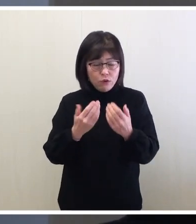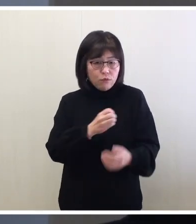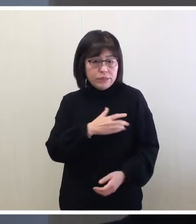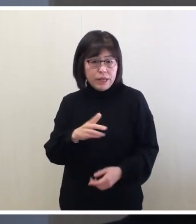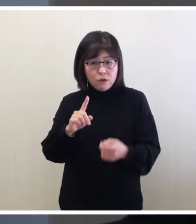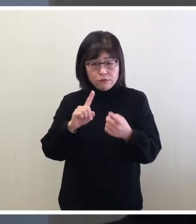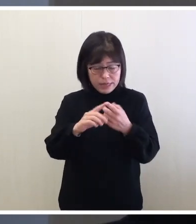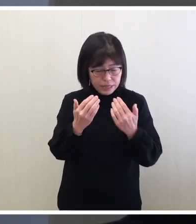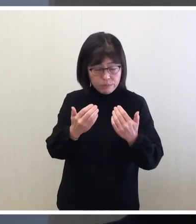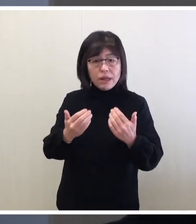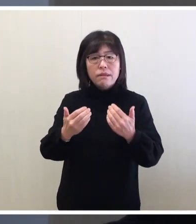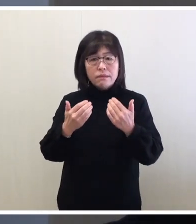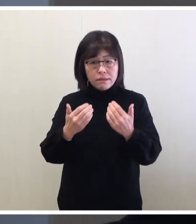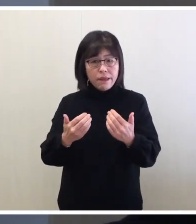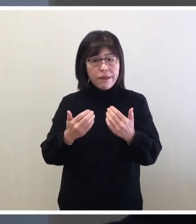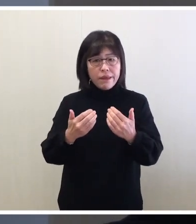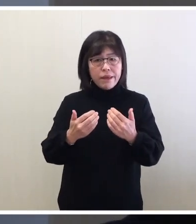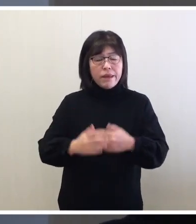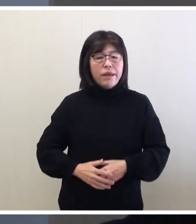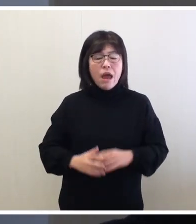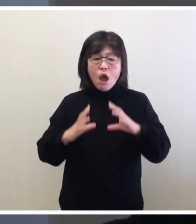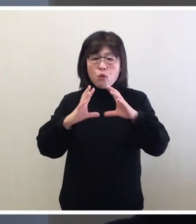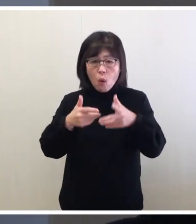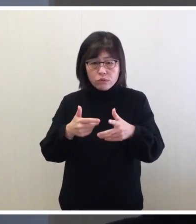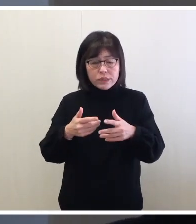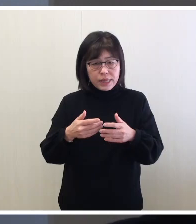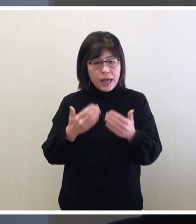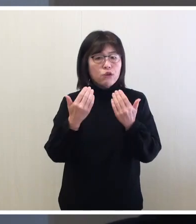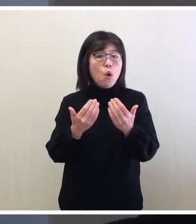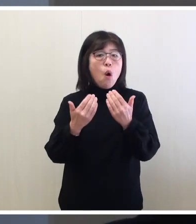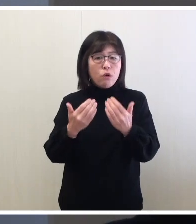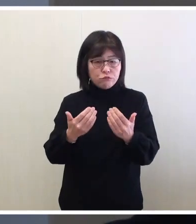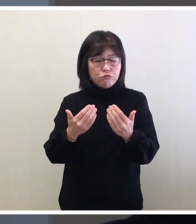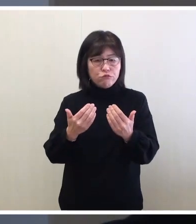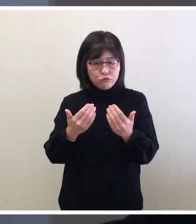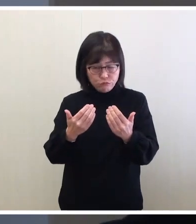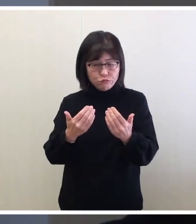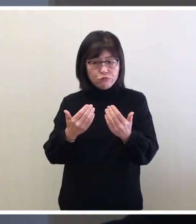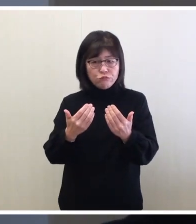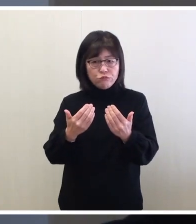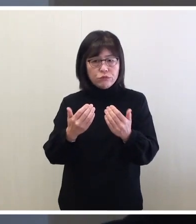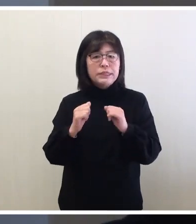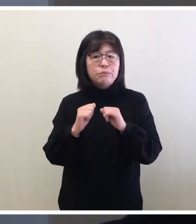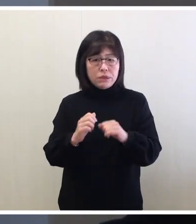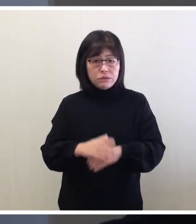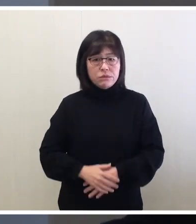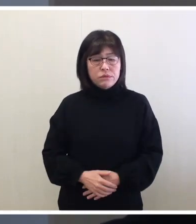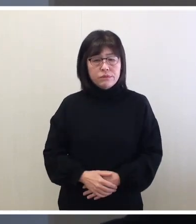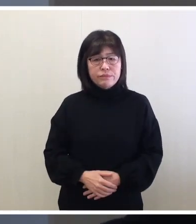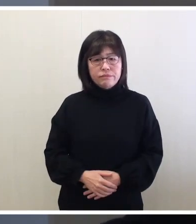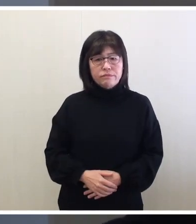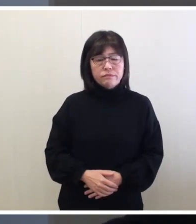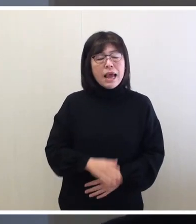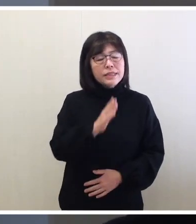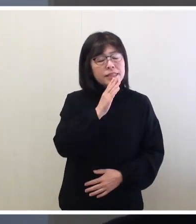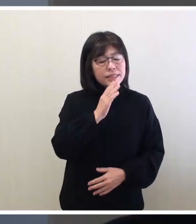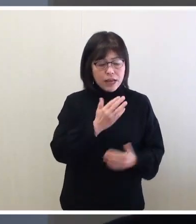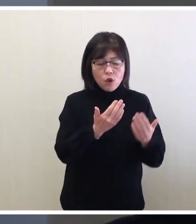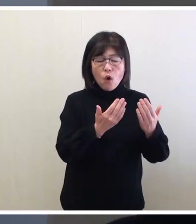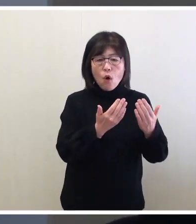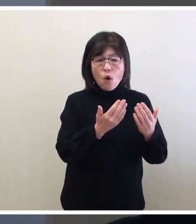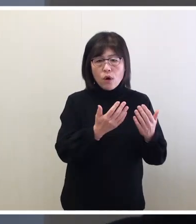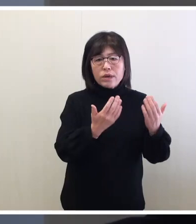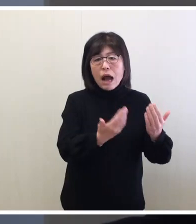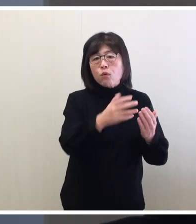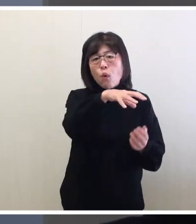り入れ、物理的な距離の制約を超えた国際教育を展開します。物理的なキャン